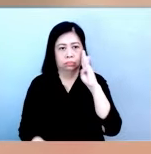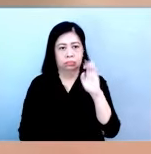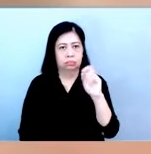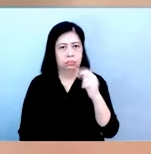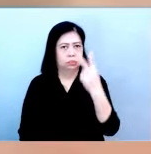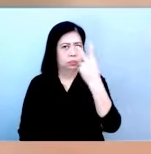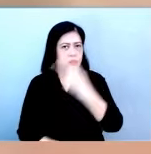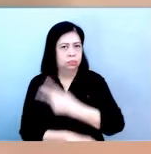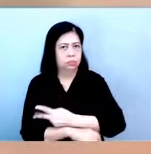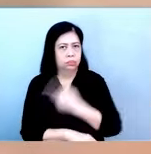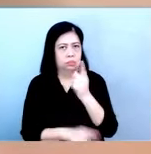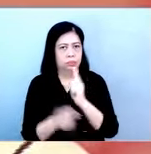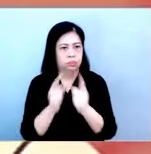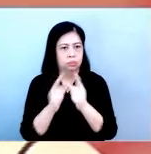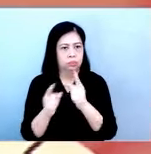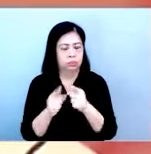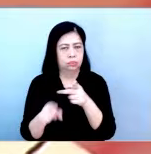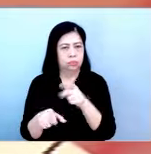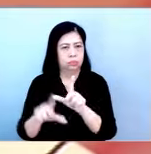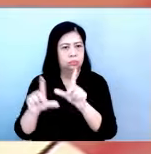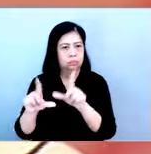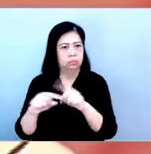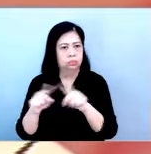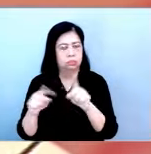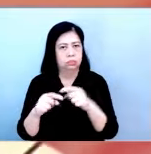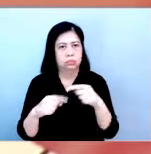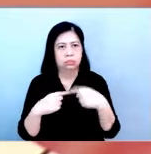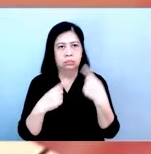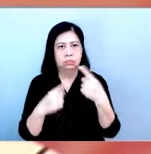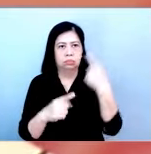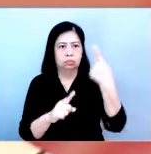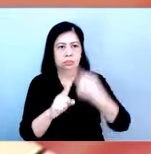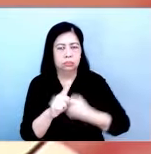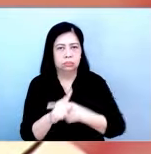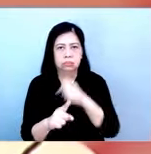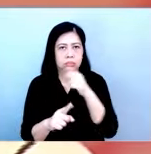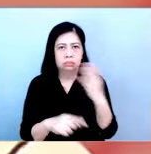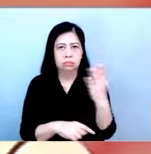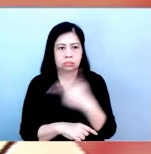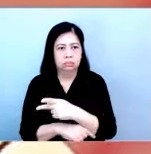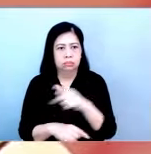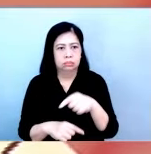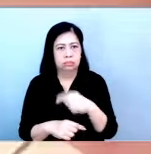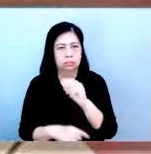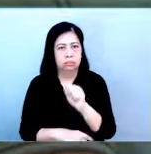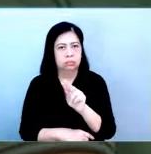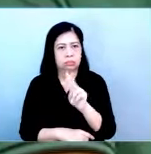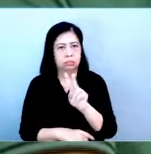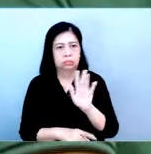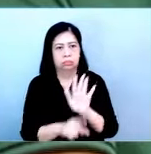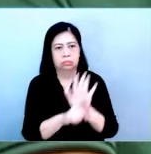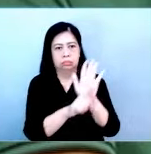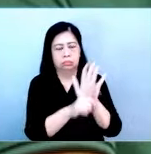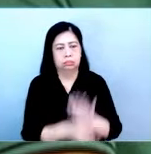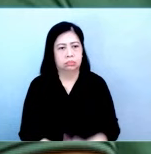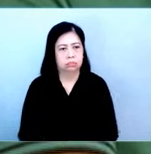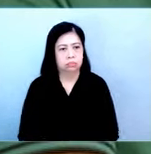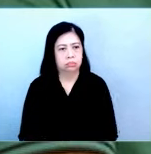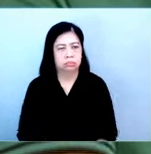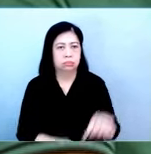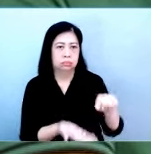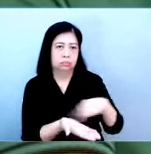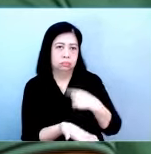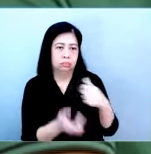lang daw ang usapan nila ng suspect. Pero umabot na ng isang buwan ay hindi pa rin na ibabalik ang AUV niya. Binayaran naman po niya